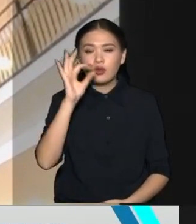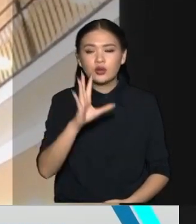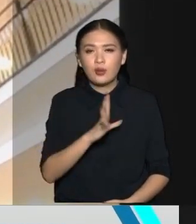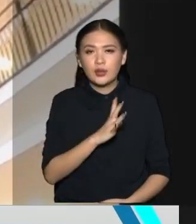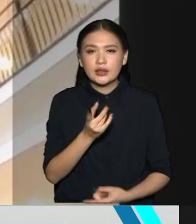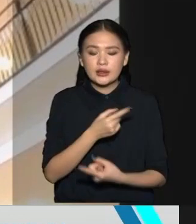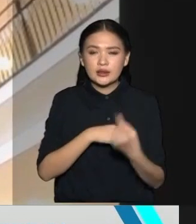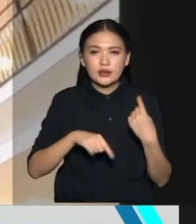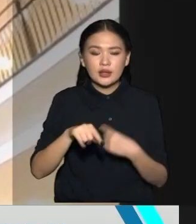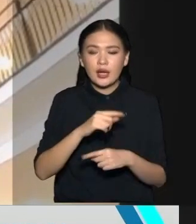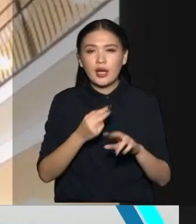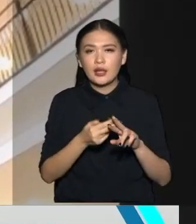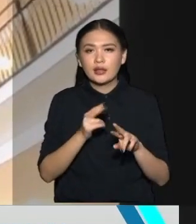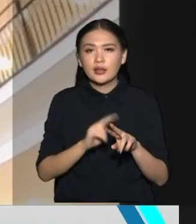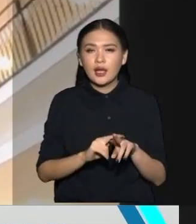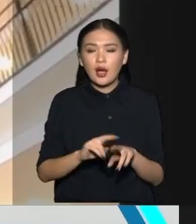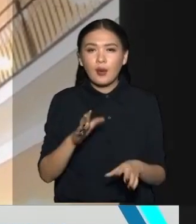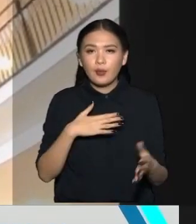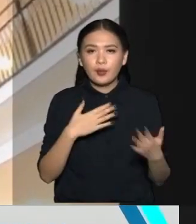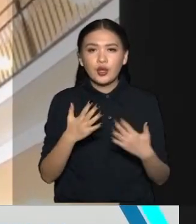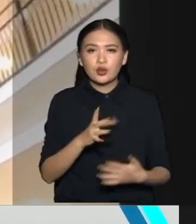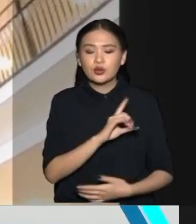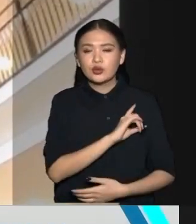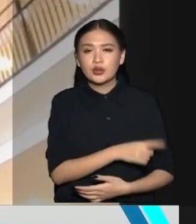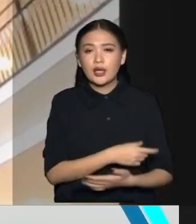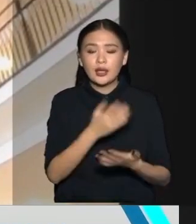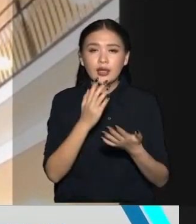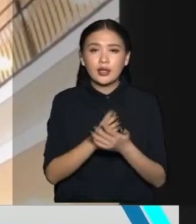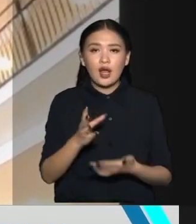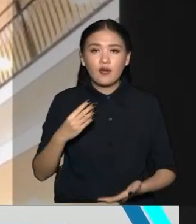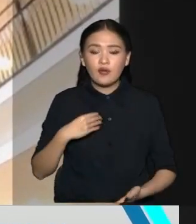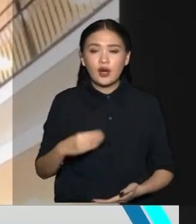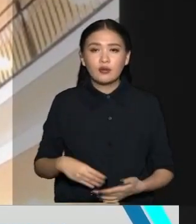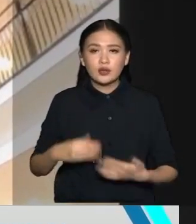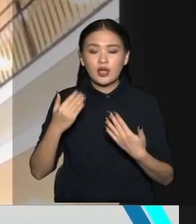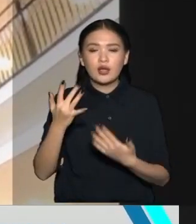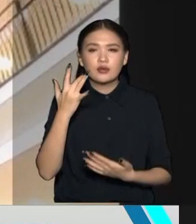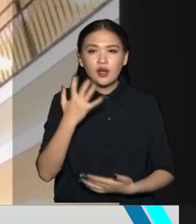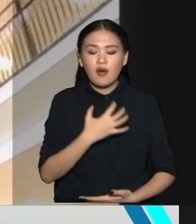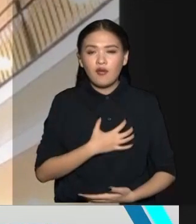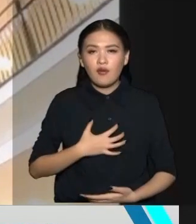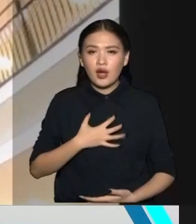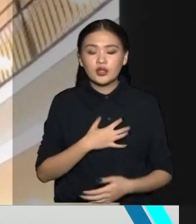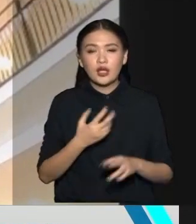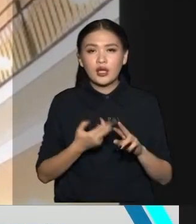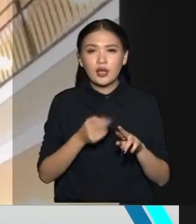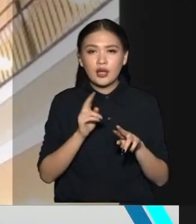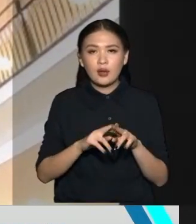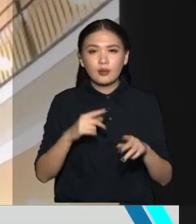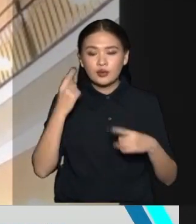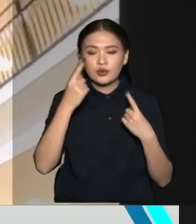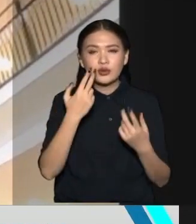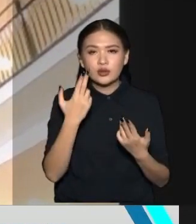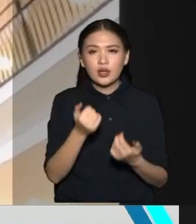сыртқы саяси ведомстволарының өте ықпалды. Сондықтан сыртқы саясат Франция үшін әрқашан маңызды. Сондықтан менің ойымша, әрине